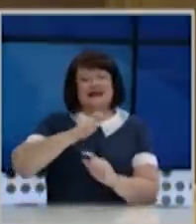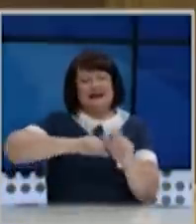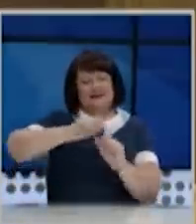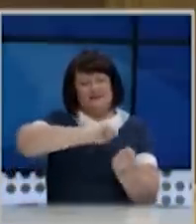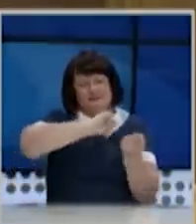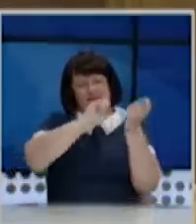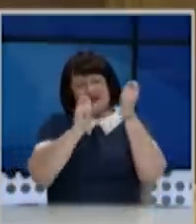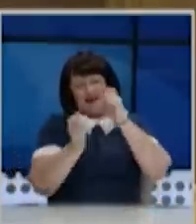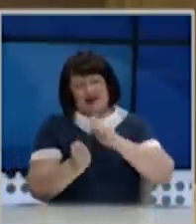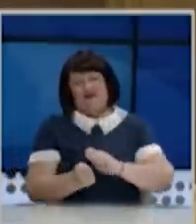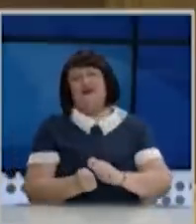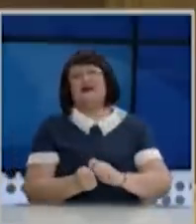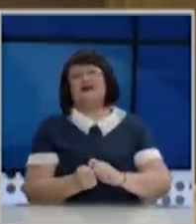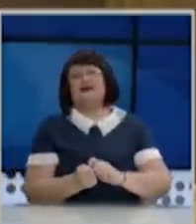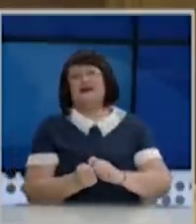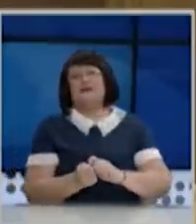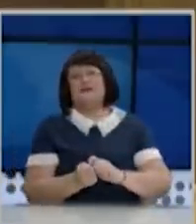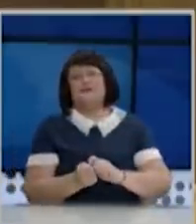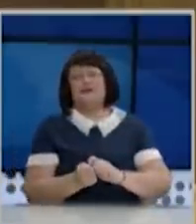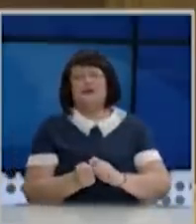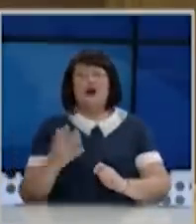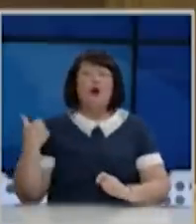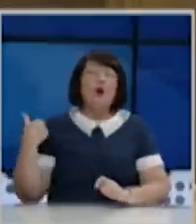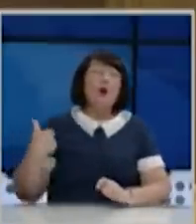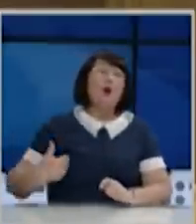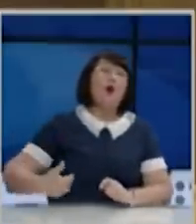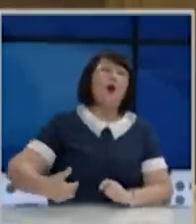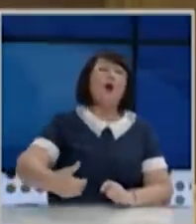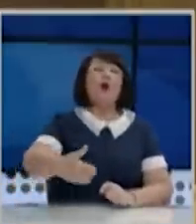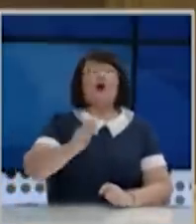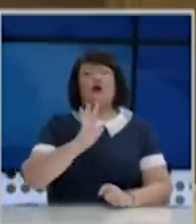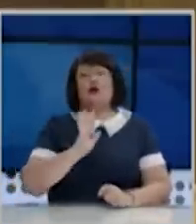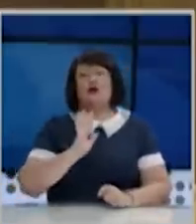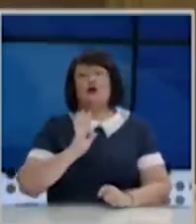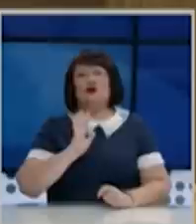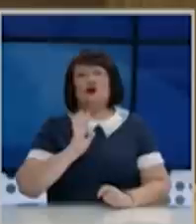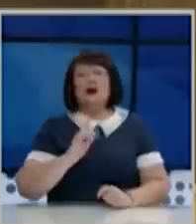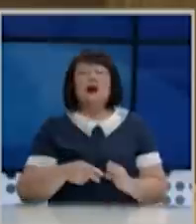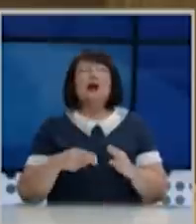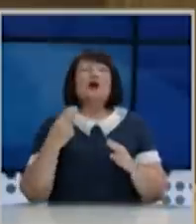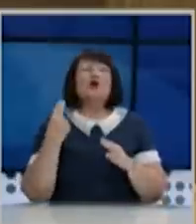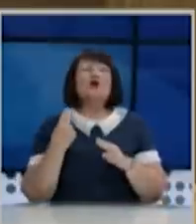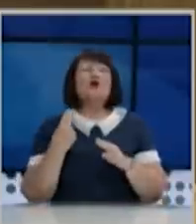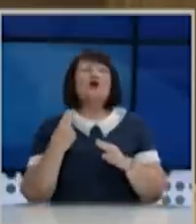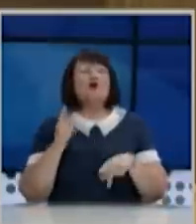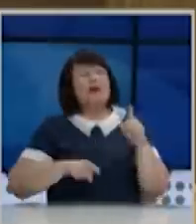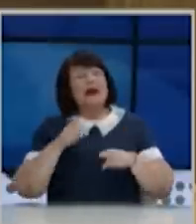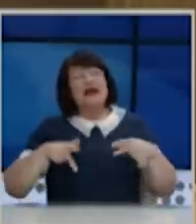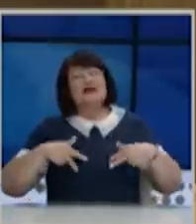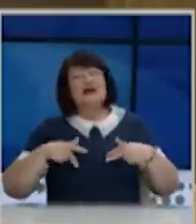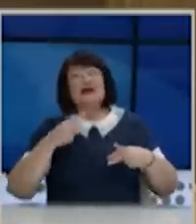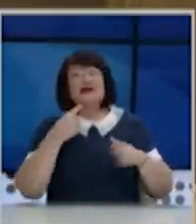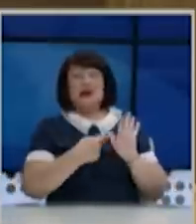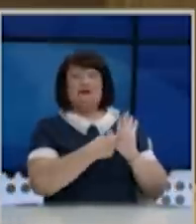που υλοποιείται από όλες τις κυβερνήσεις και μάλιστα ορισμένοι την έχουν και σημαία. Θα